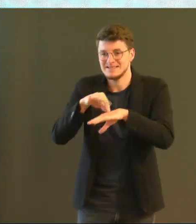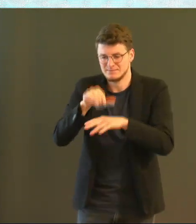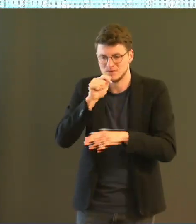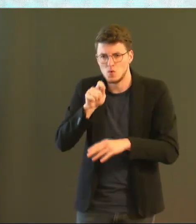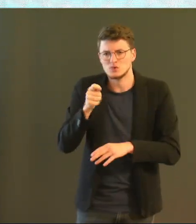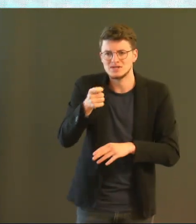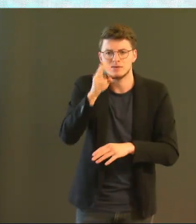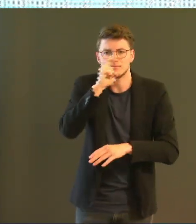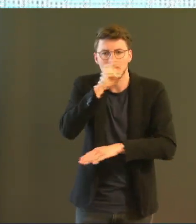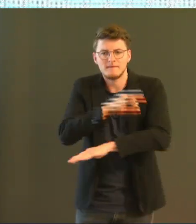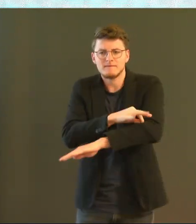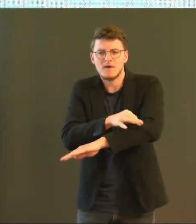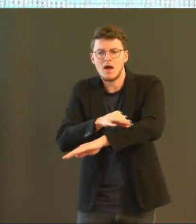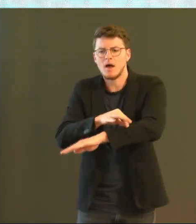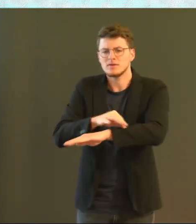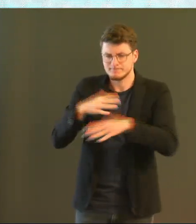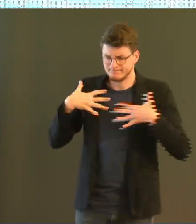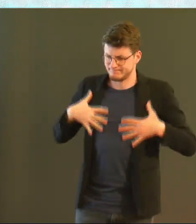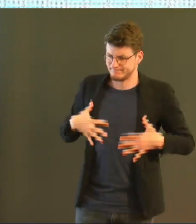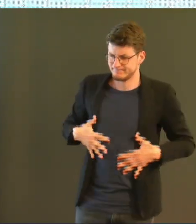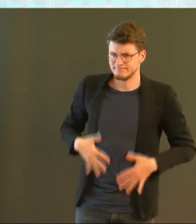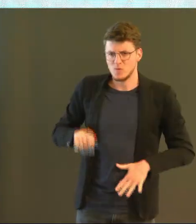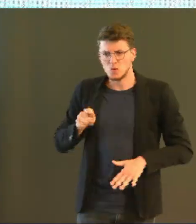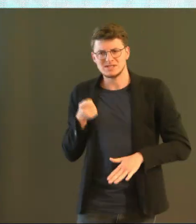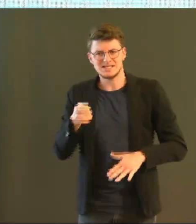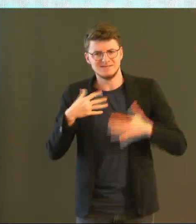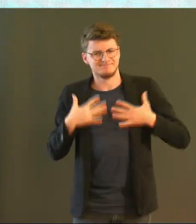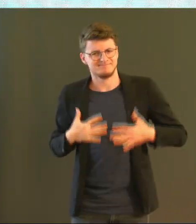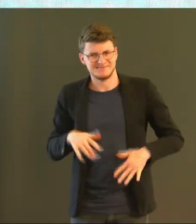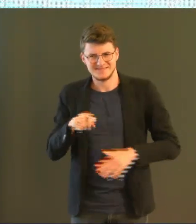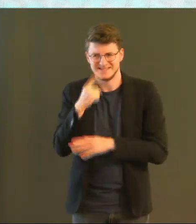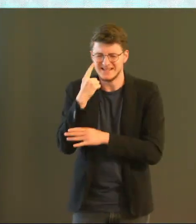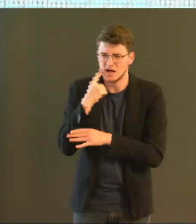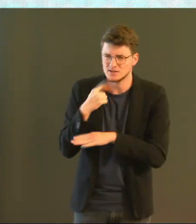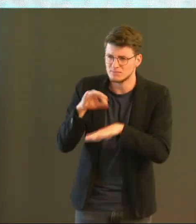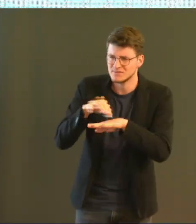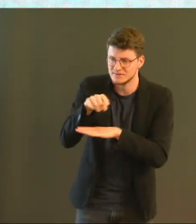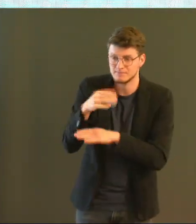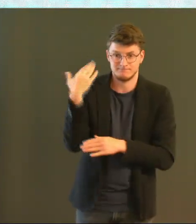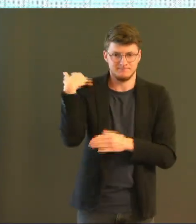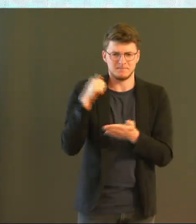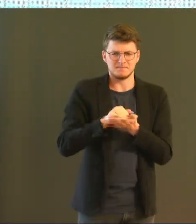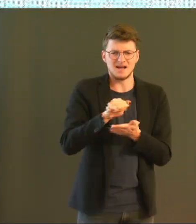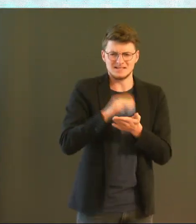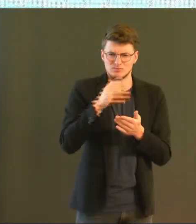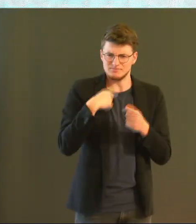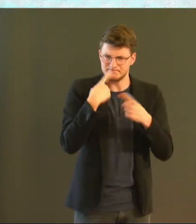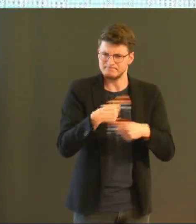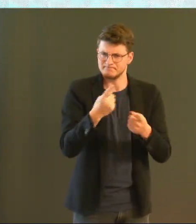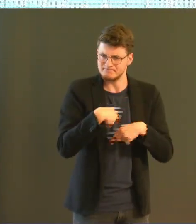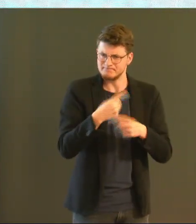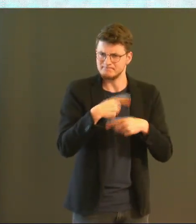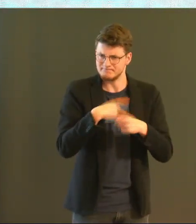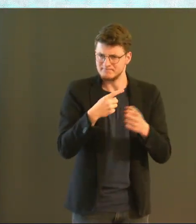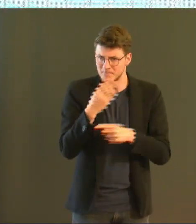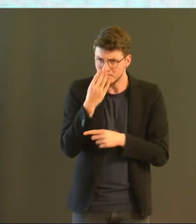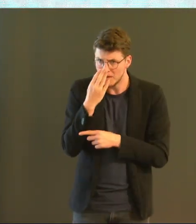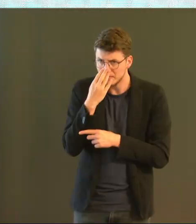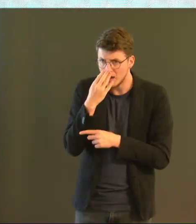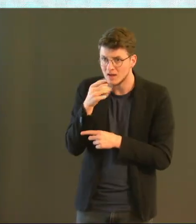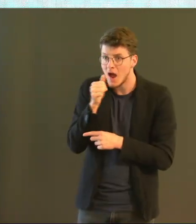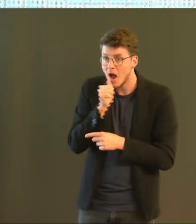kings 2-5 de perçue comme une petite mort aucune n'est que trion world autre